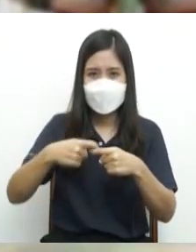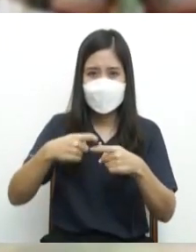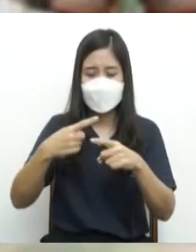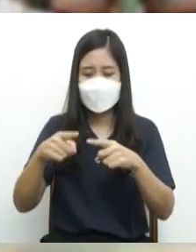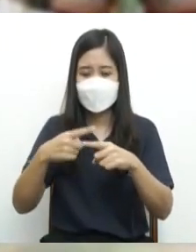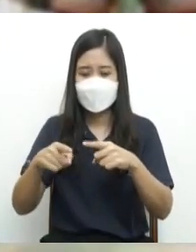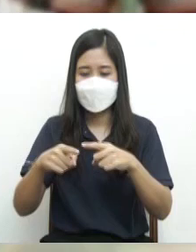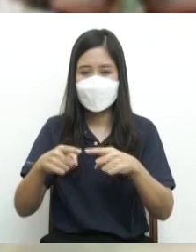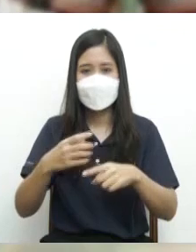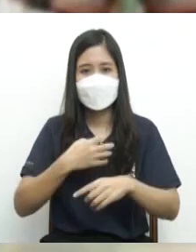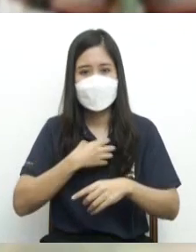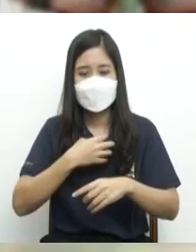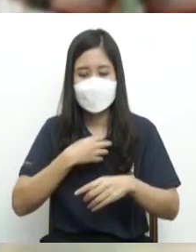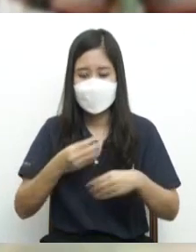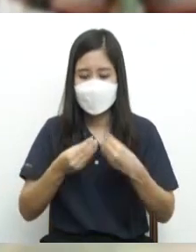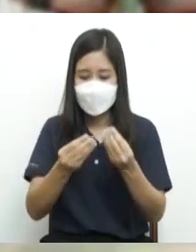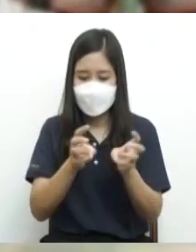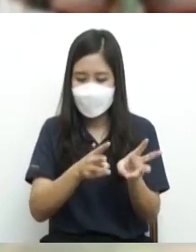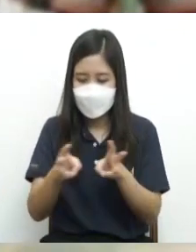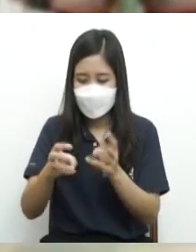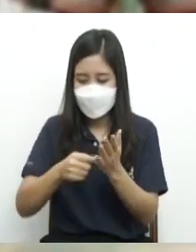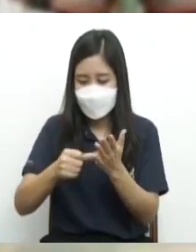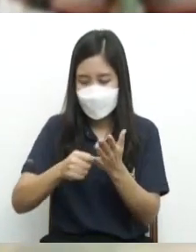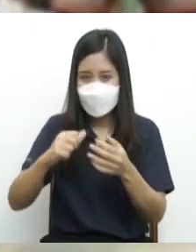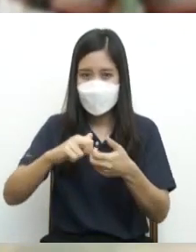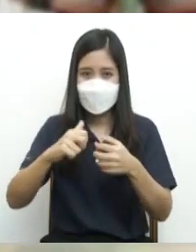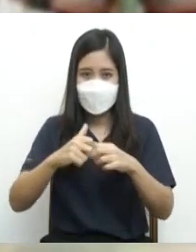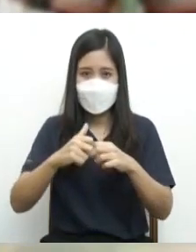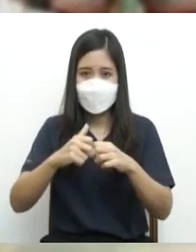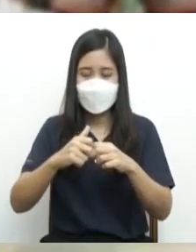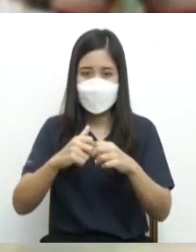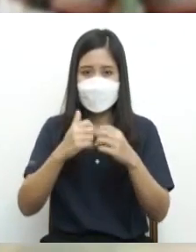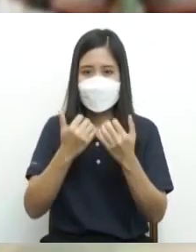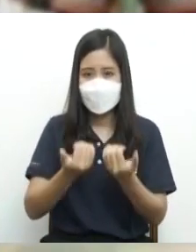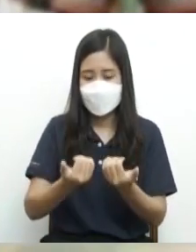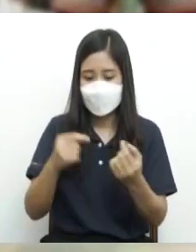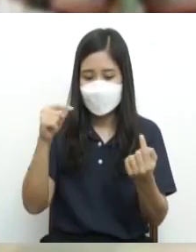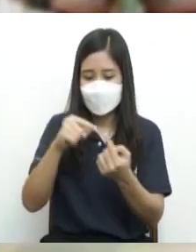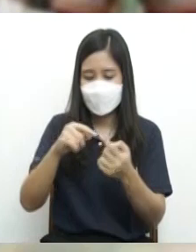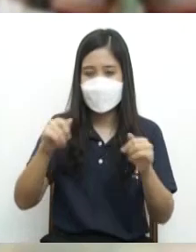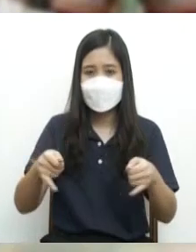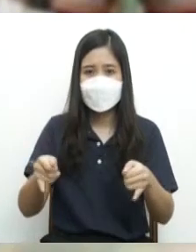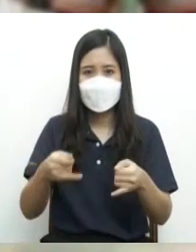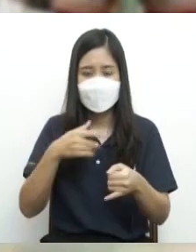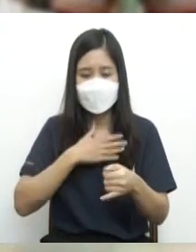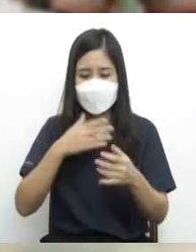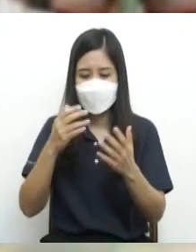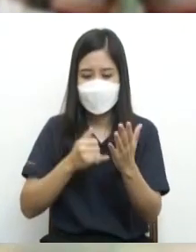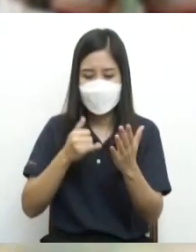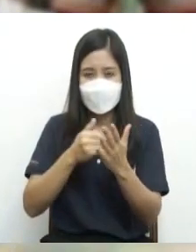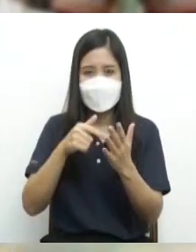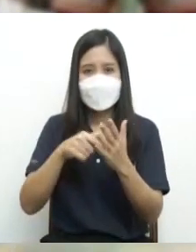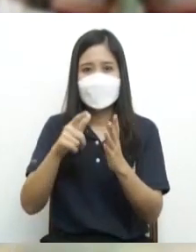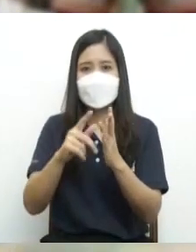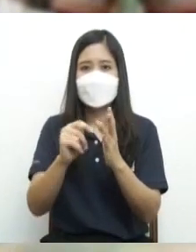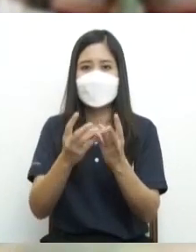ายามอย่างเต็มที่ก็แก้ปัญหามาได้ในระดับหนึ่ง อาจจะเป็นจังหวะหรือเปล่าที่พอผมไปอยู่ผมก็ใช้เวลาและความพยายามและ